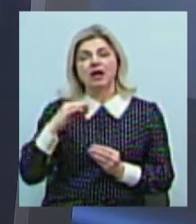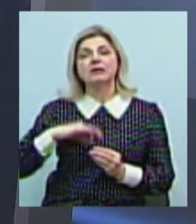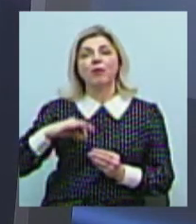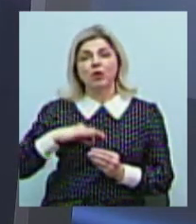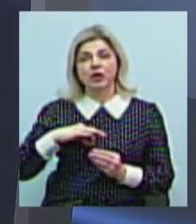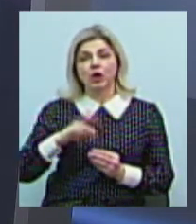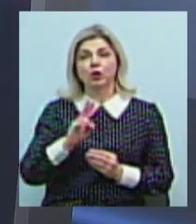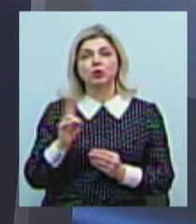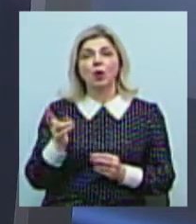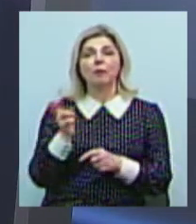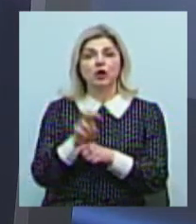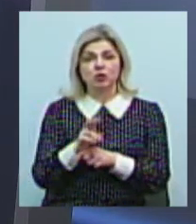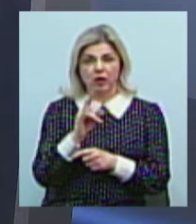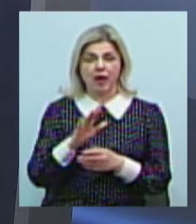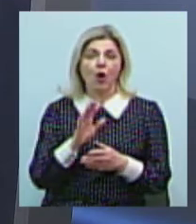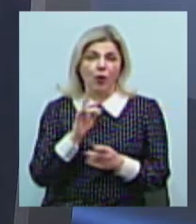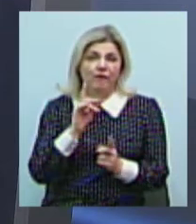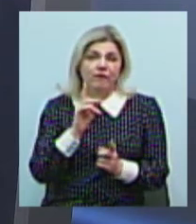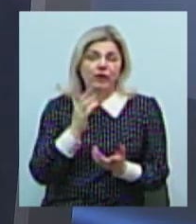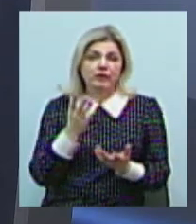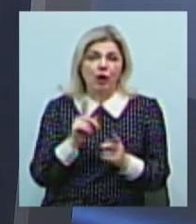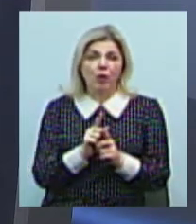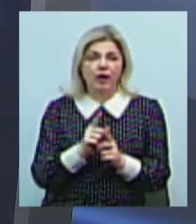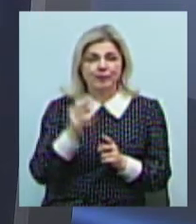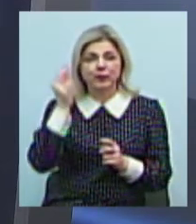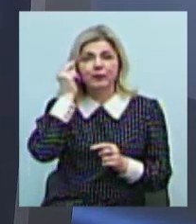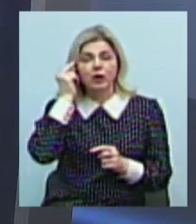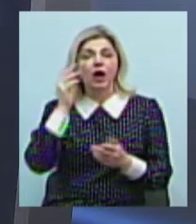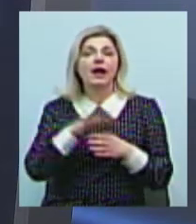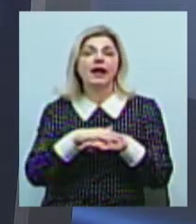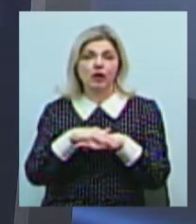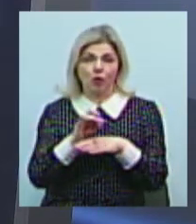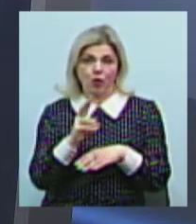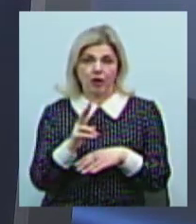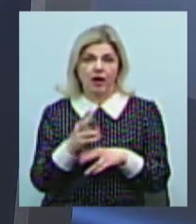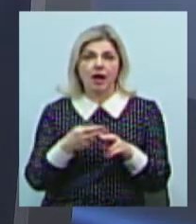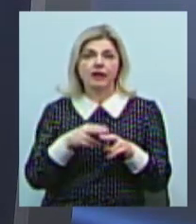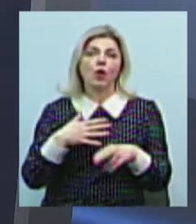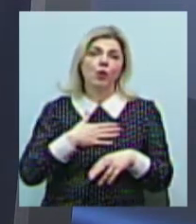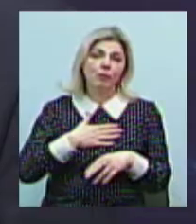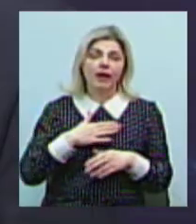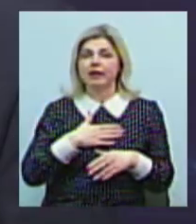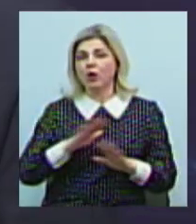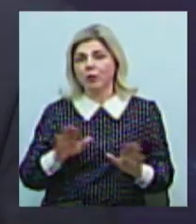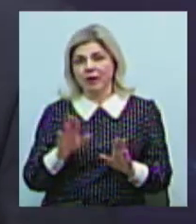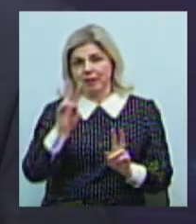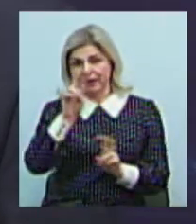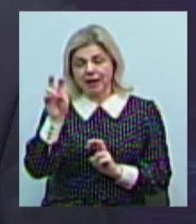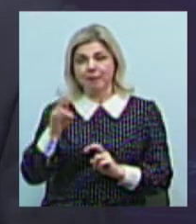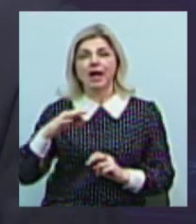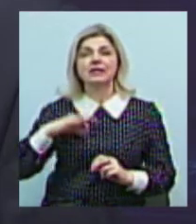который пришел на условный рынок. Скажем так, та наша любимая или нелюбимая тема —